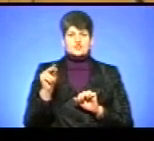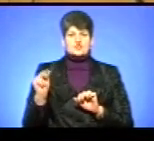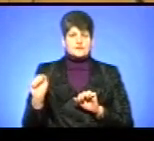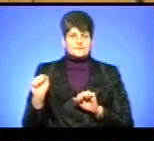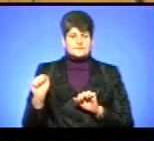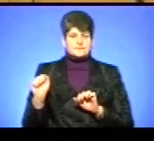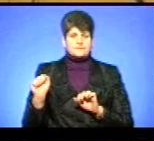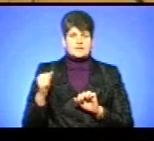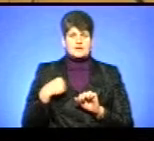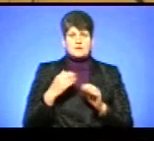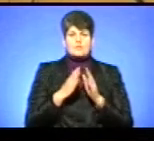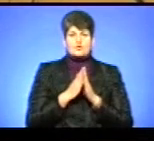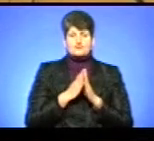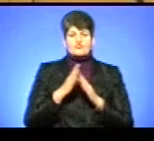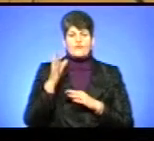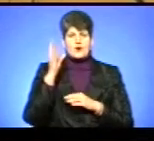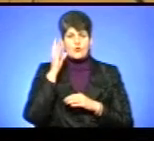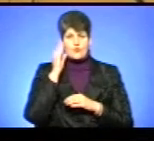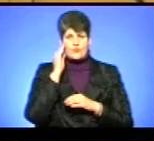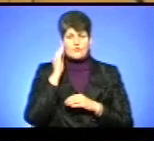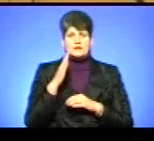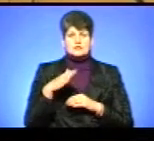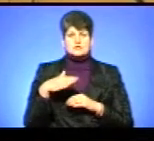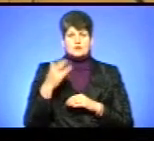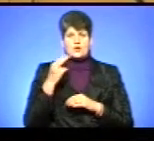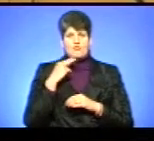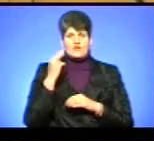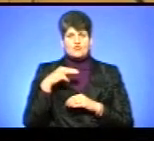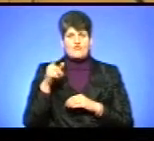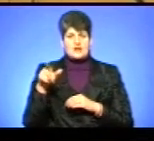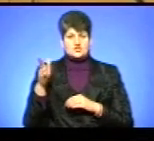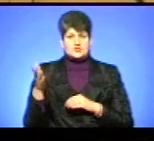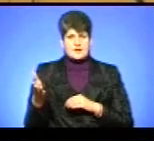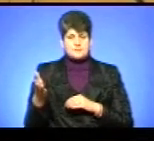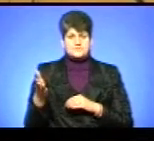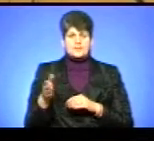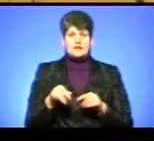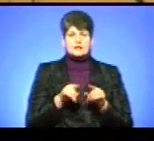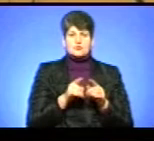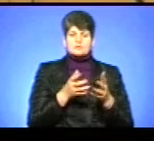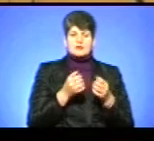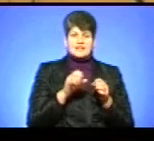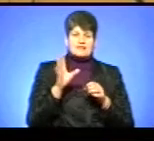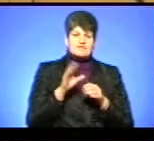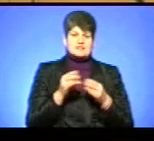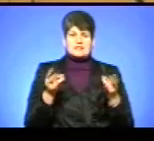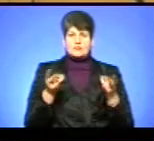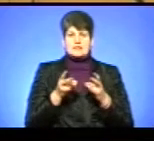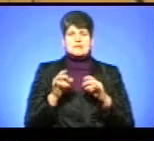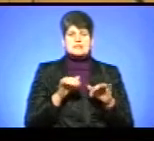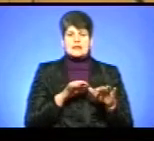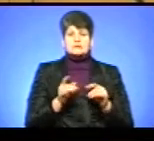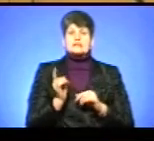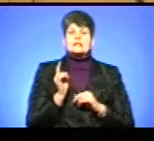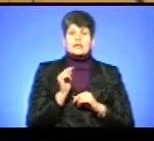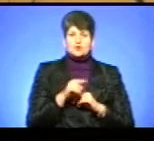Я прошу врахувати думку сторони обвинувачення і також прийняти всі необхідні заходи для того,